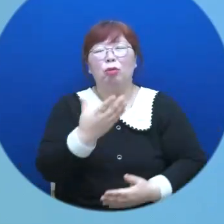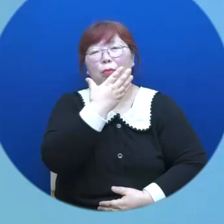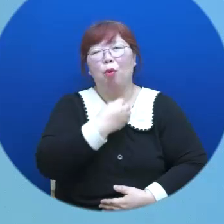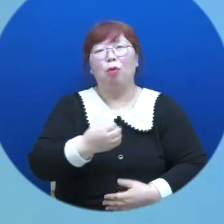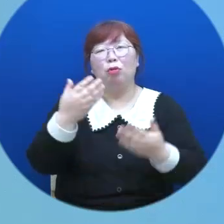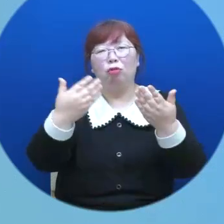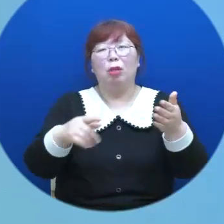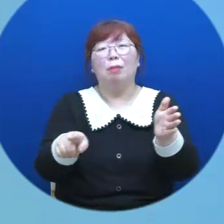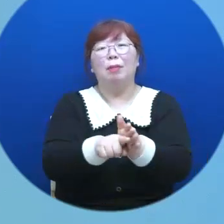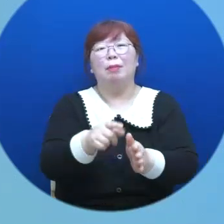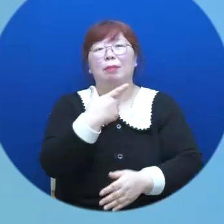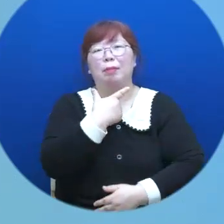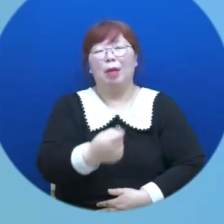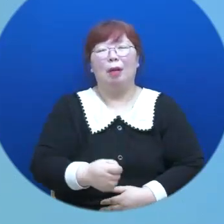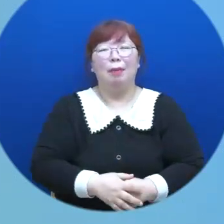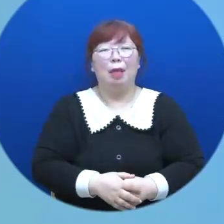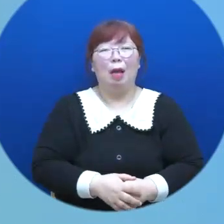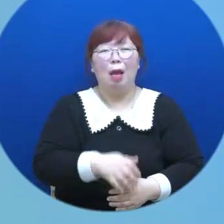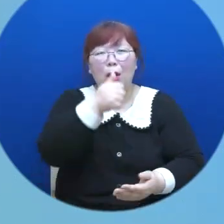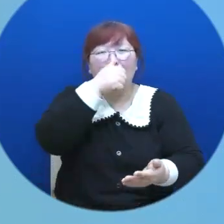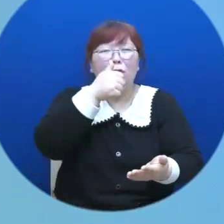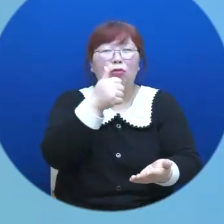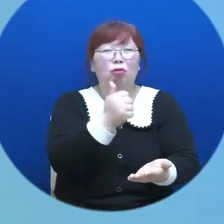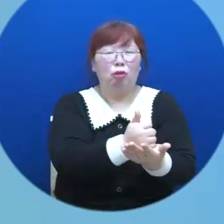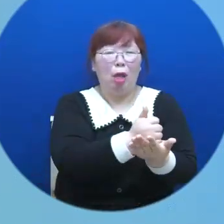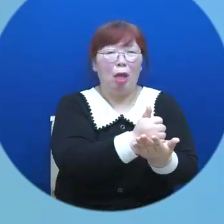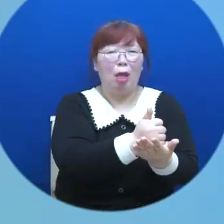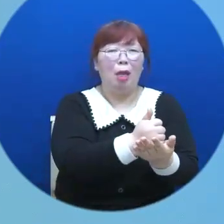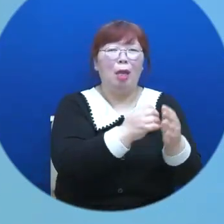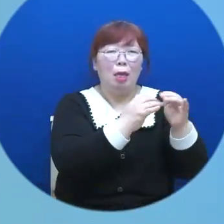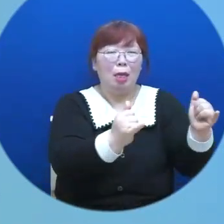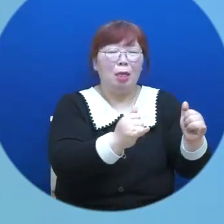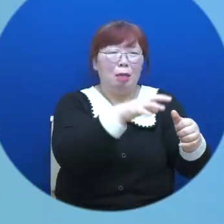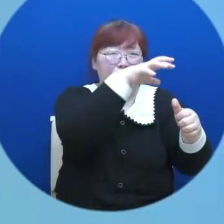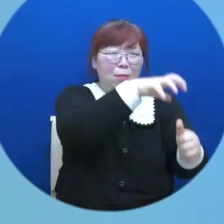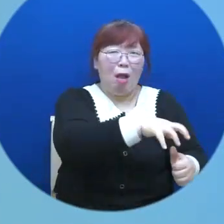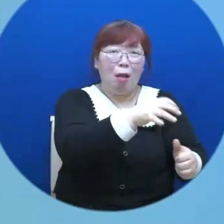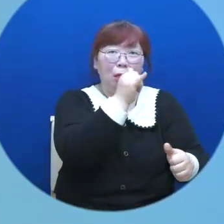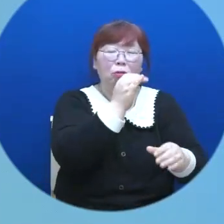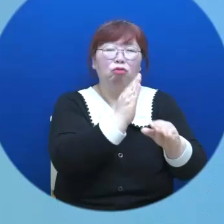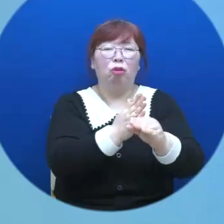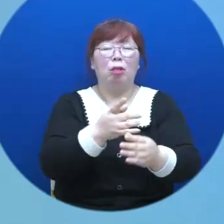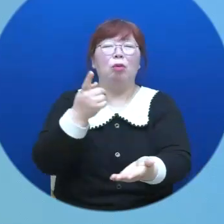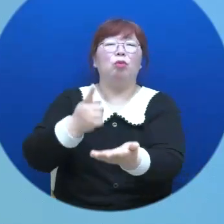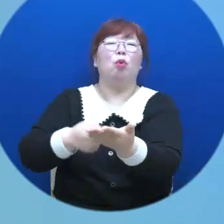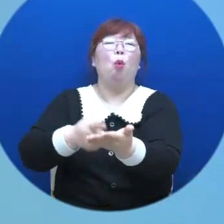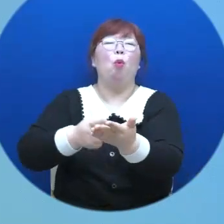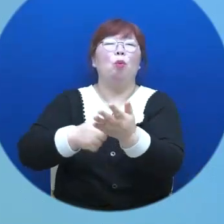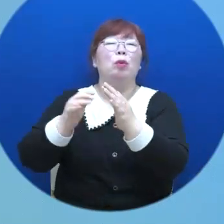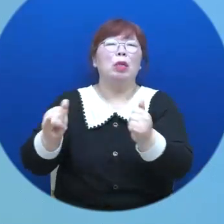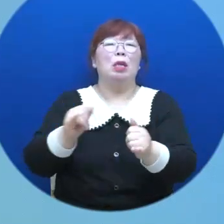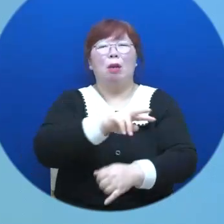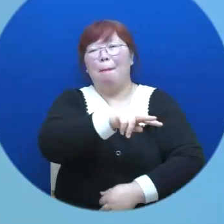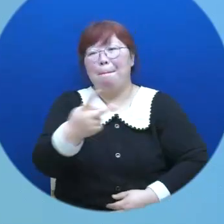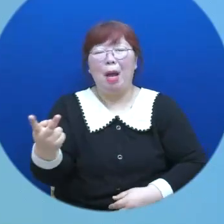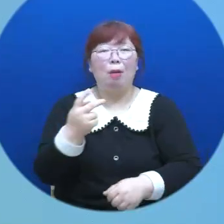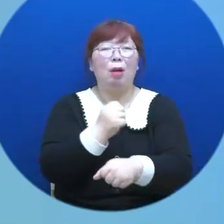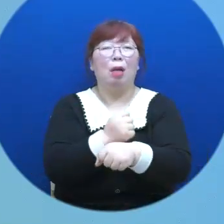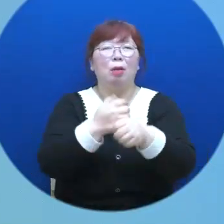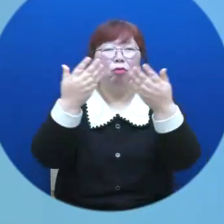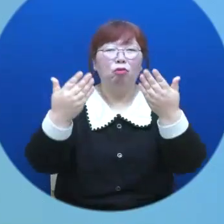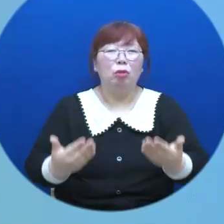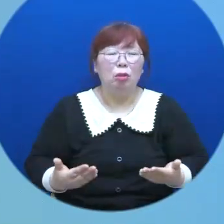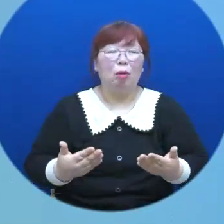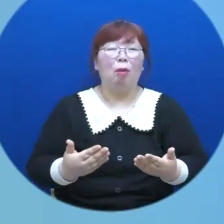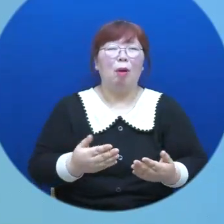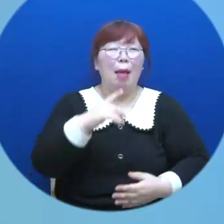축원합니다. 죄수의 몸에서 종류로 만들어 주시는 분이시다 믿으시기를 바랍니다. 전화 위복의 복을